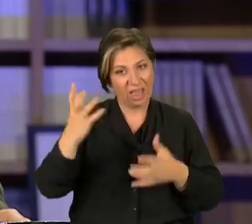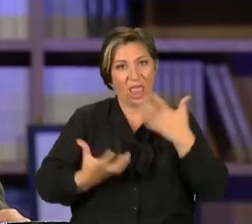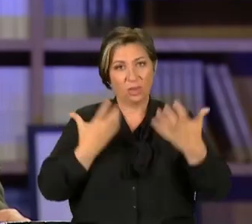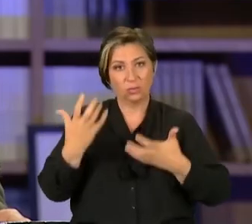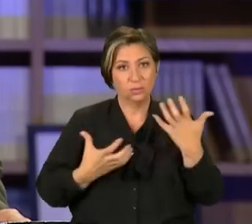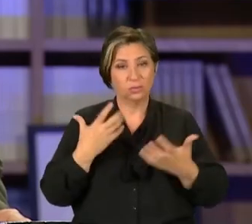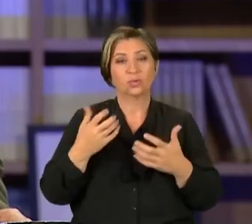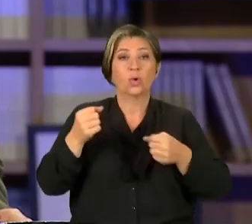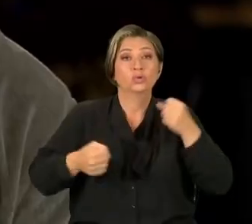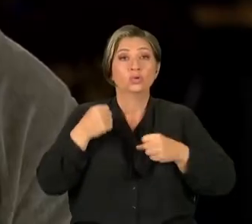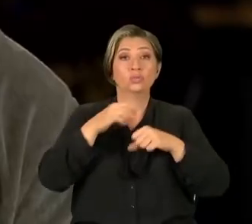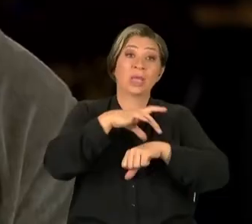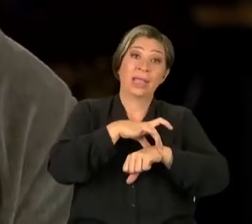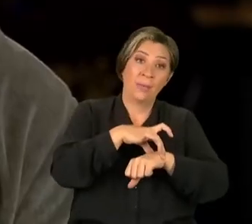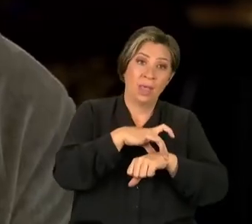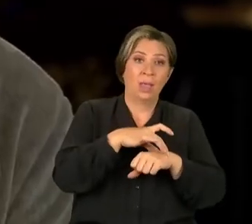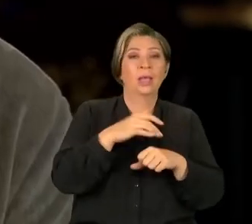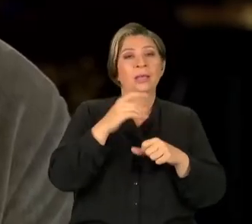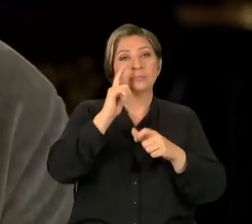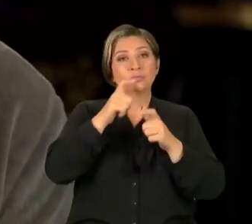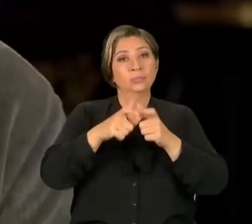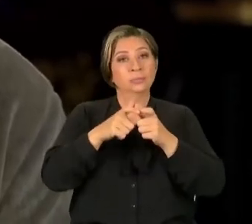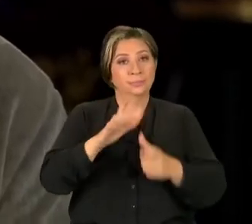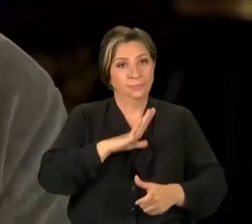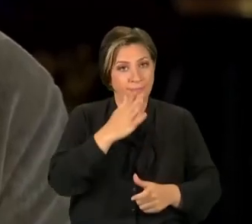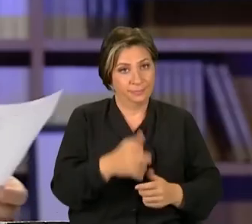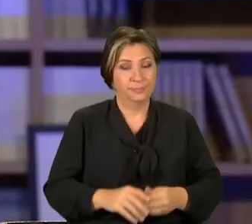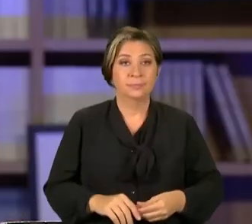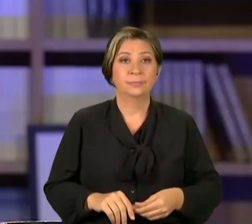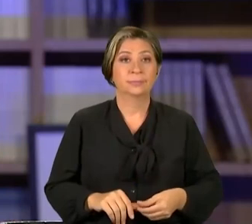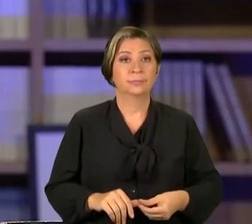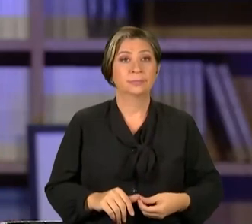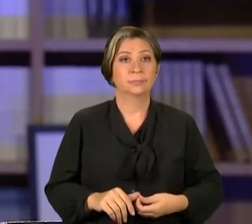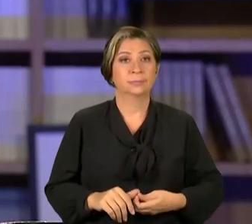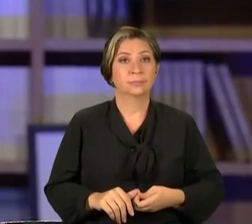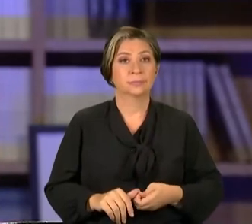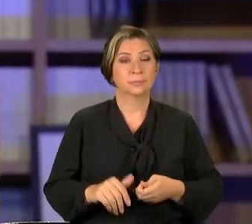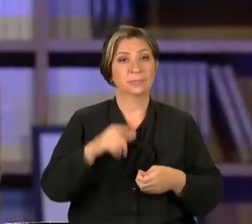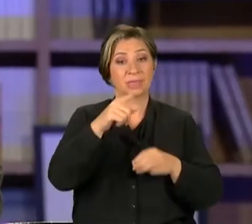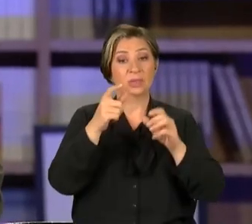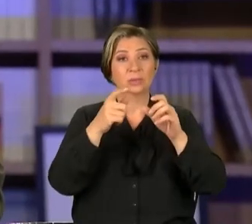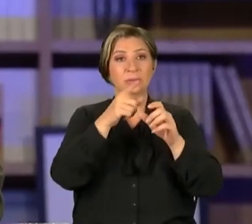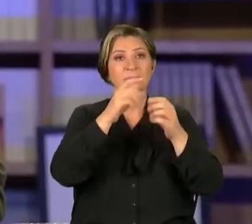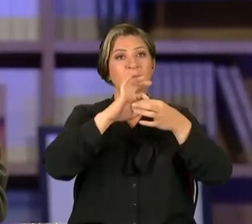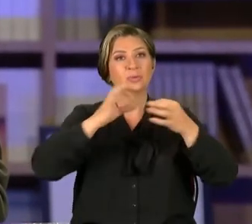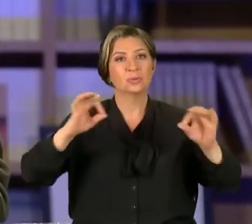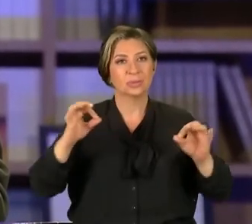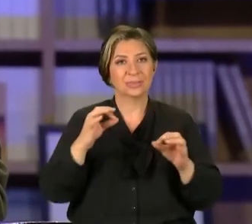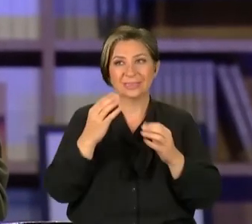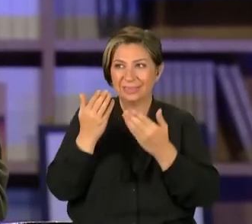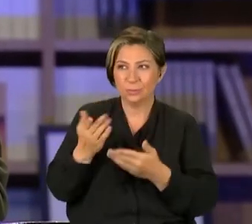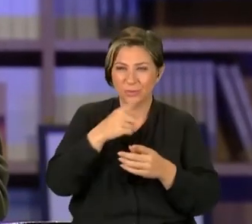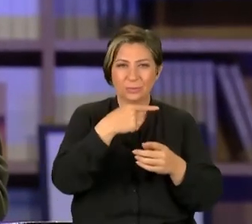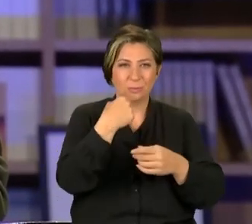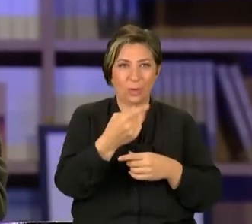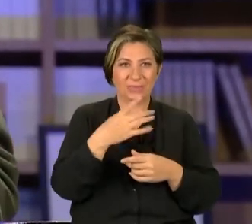koştum hekime Ee single'larım şimdi hemen Yener'in sözlerini lütfeder kabul